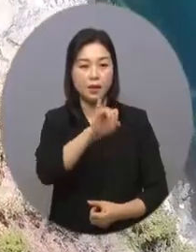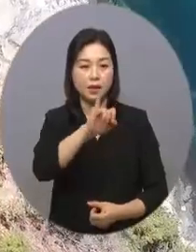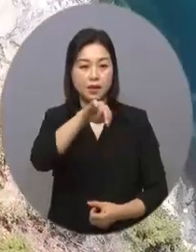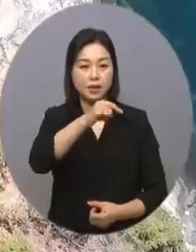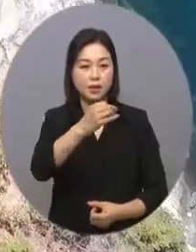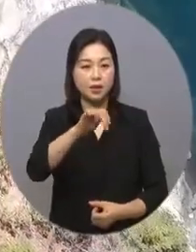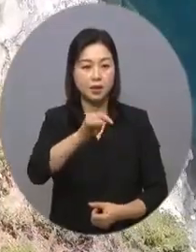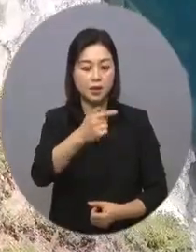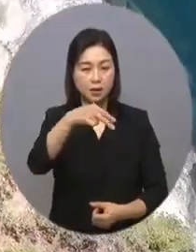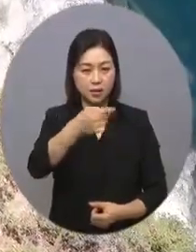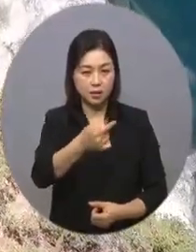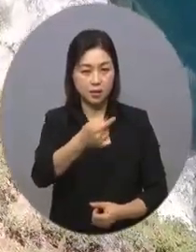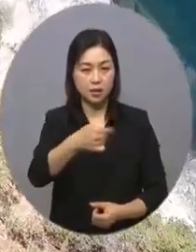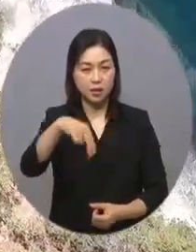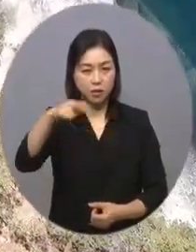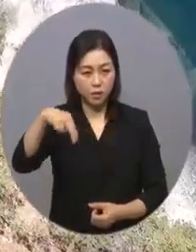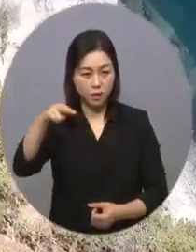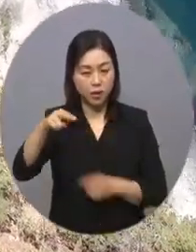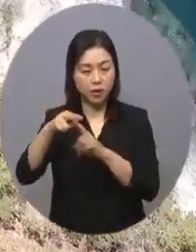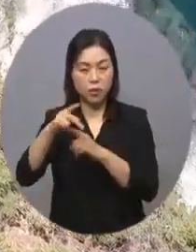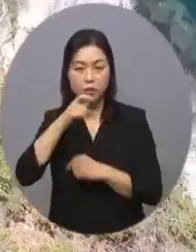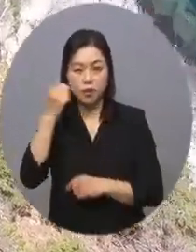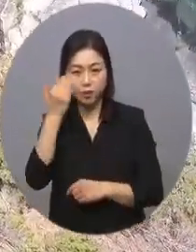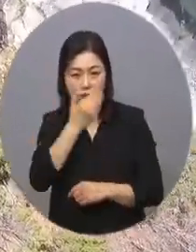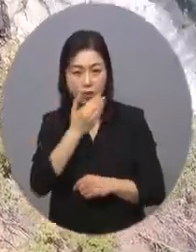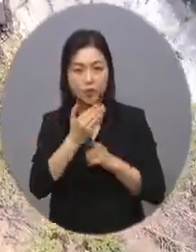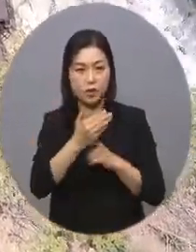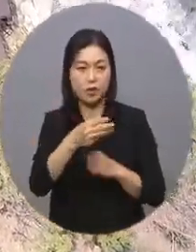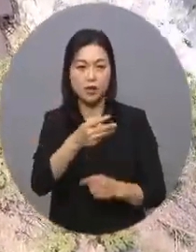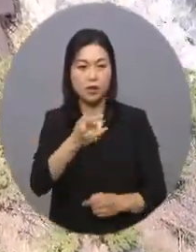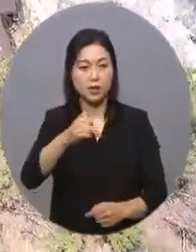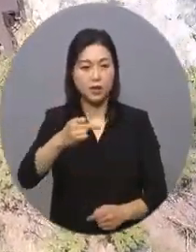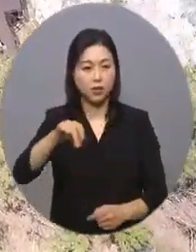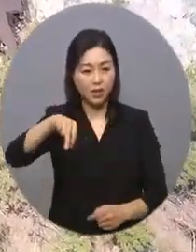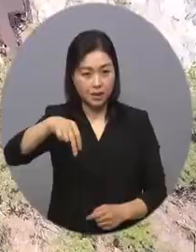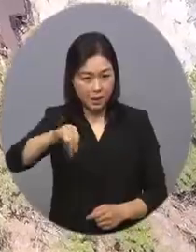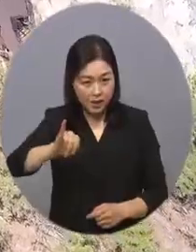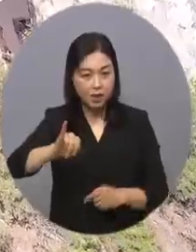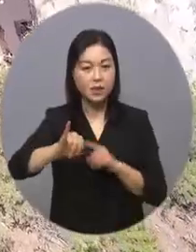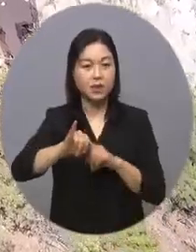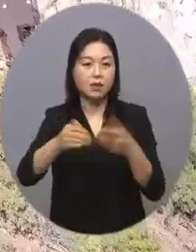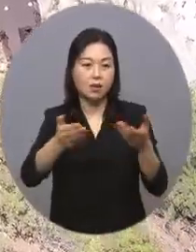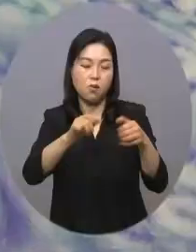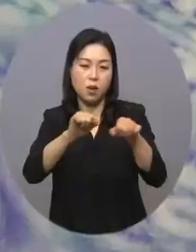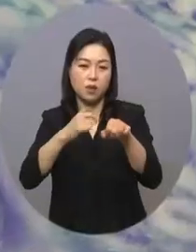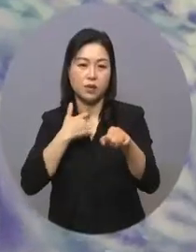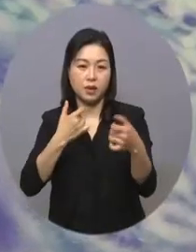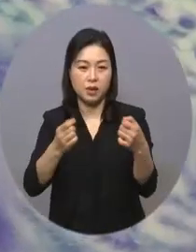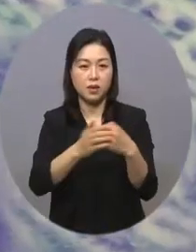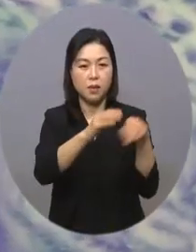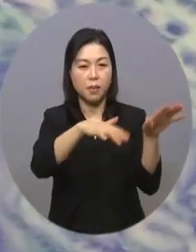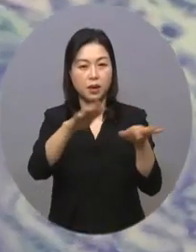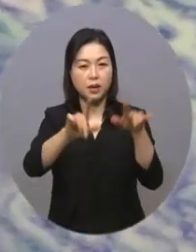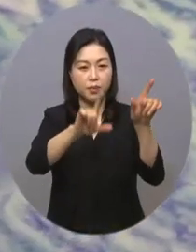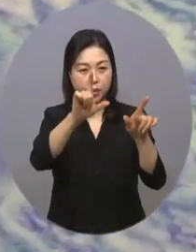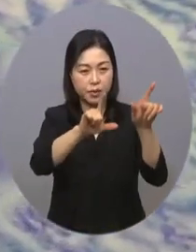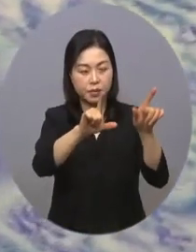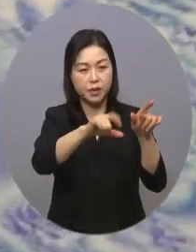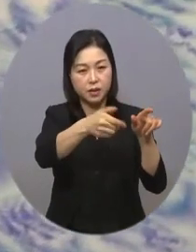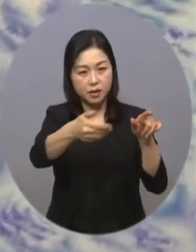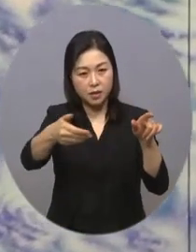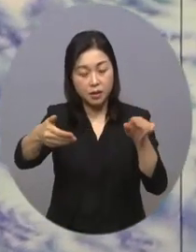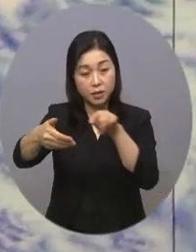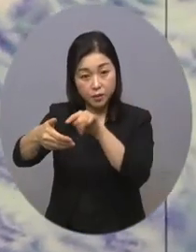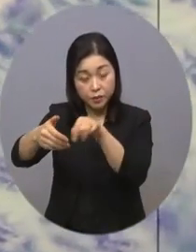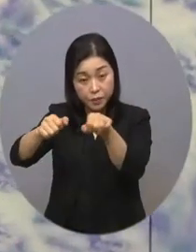노르웨이 그리고 여수 세 곳의 레지던시에서 작업을 이온 정유미 작가는 바다의 풍경을 끊임없이